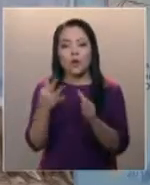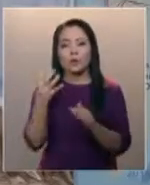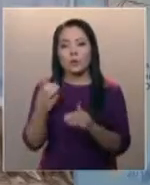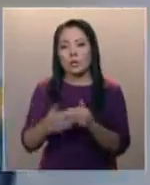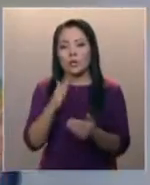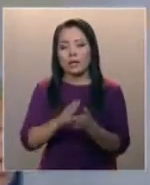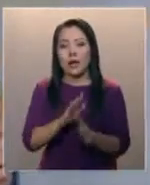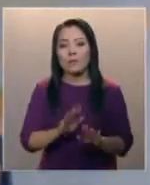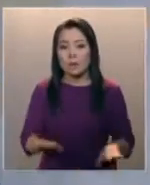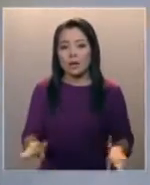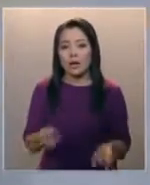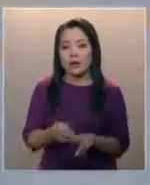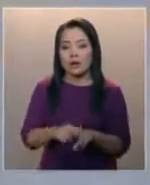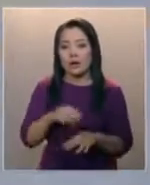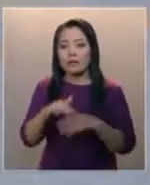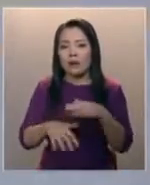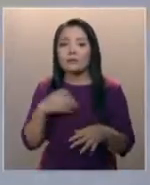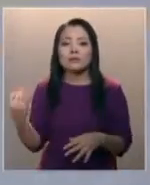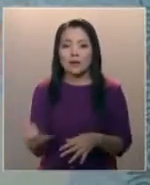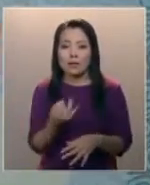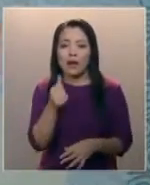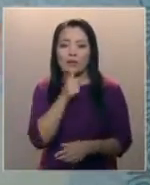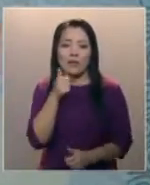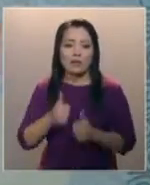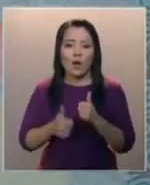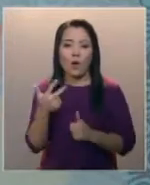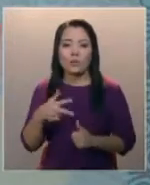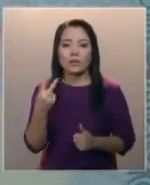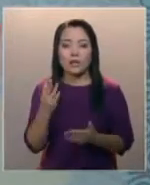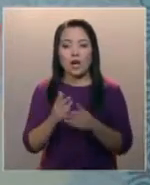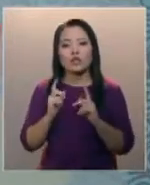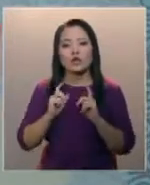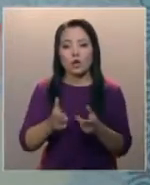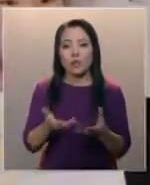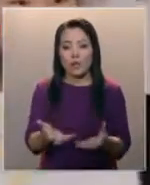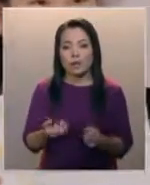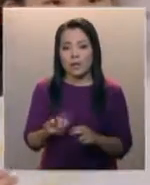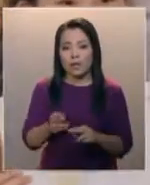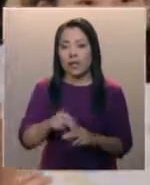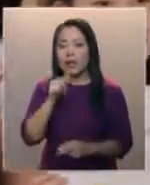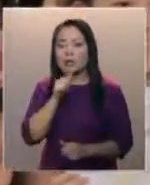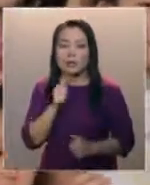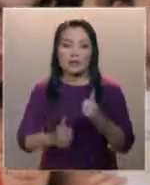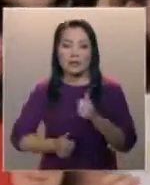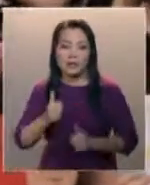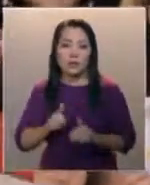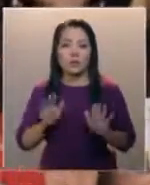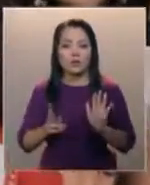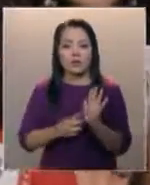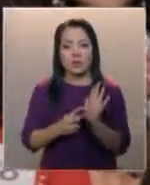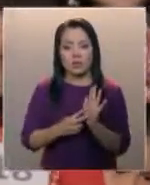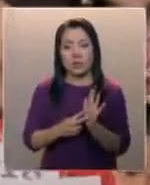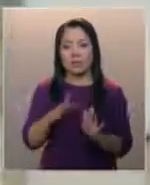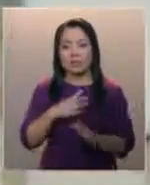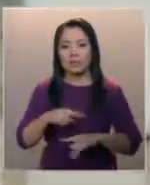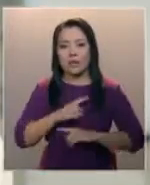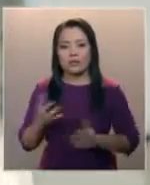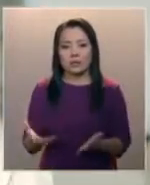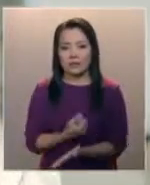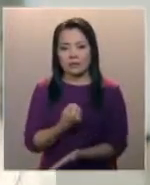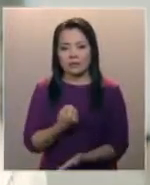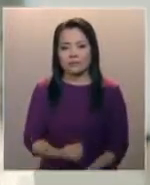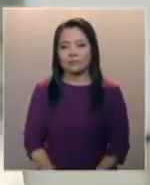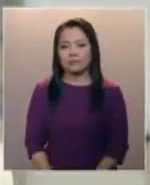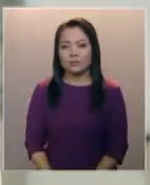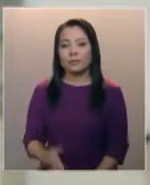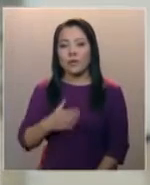жас бақтарын сынады. Олардың арасынан 32 бала жолдама алды, ал ақтық сынға тек 7-і жетті. Маған